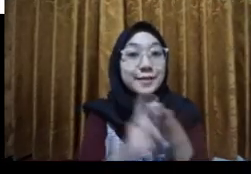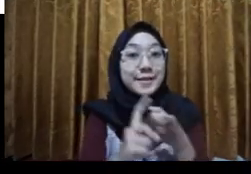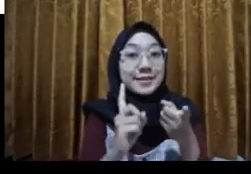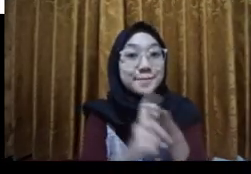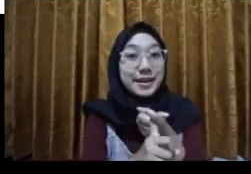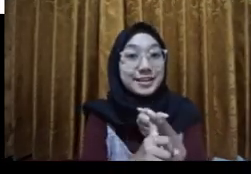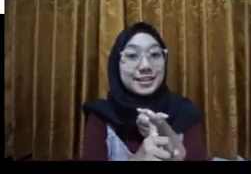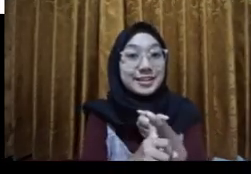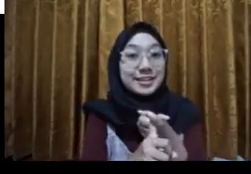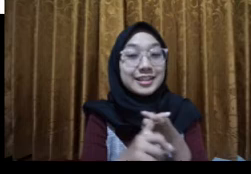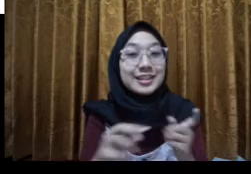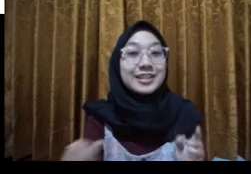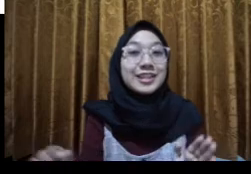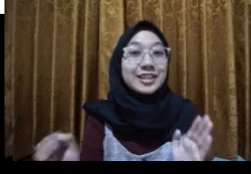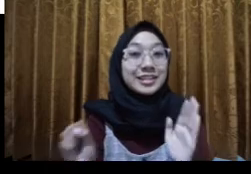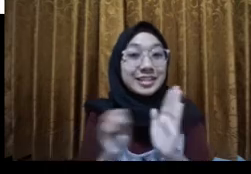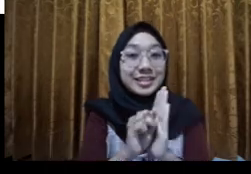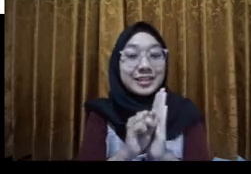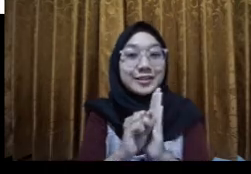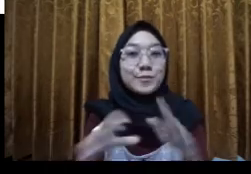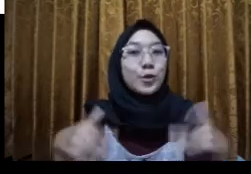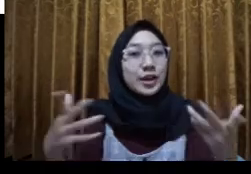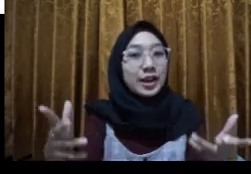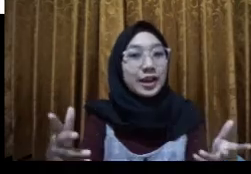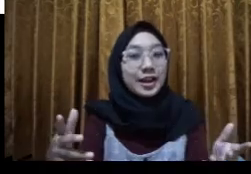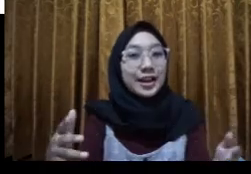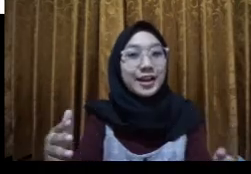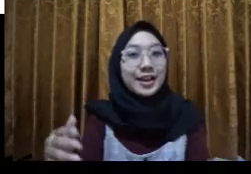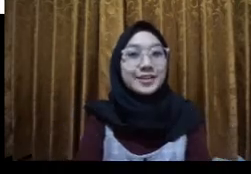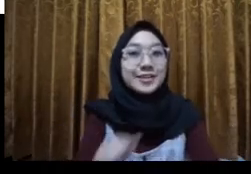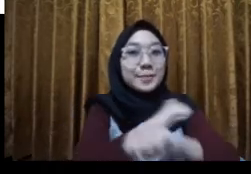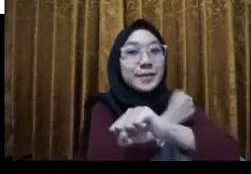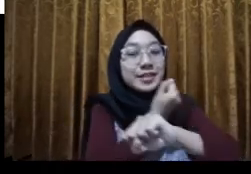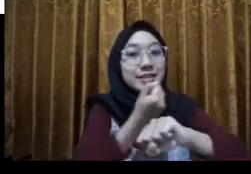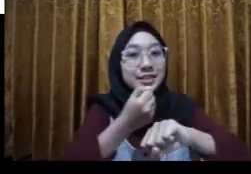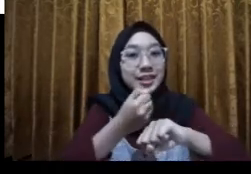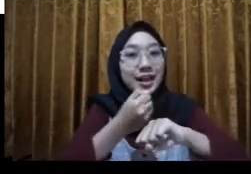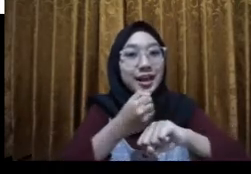Mudah-mudahan teman-teman bisa paham ya dengan bahasanya. Tapi kalau saya kemarin sempat